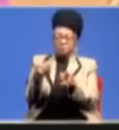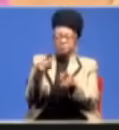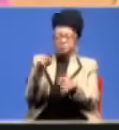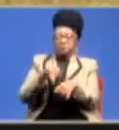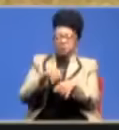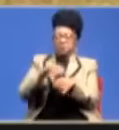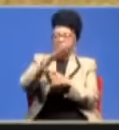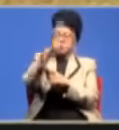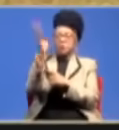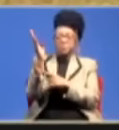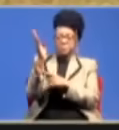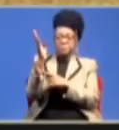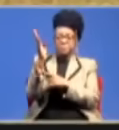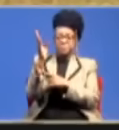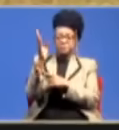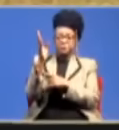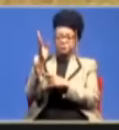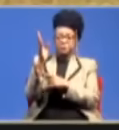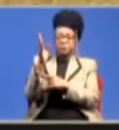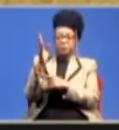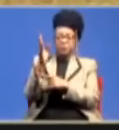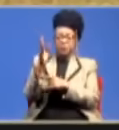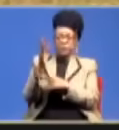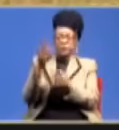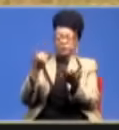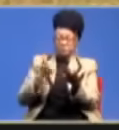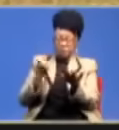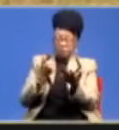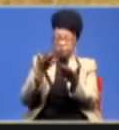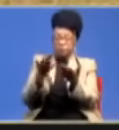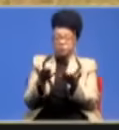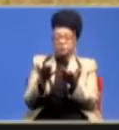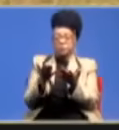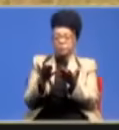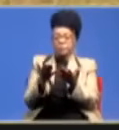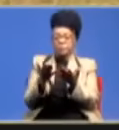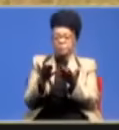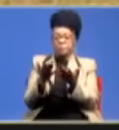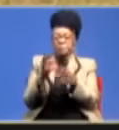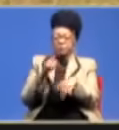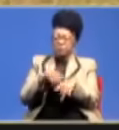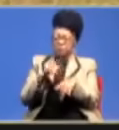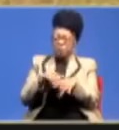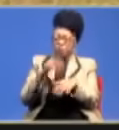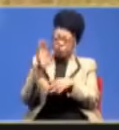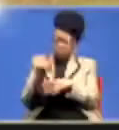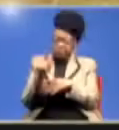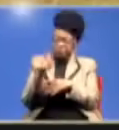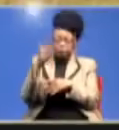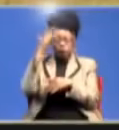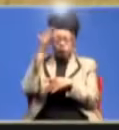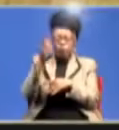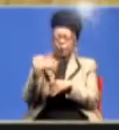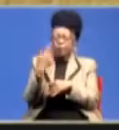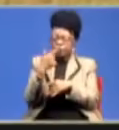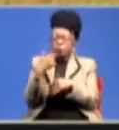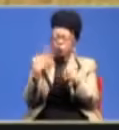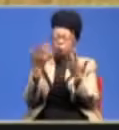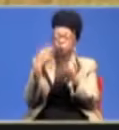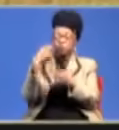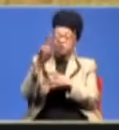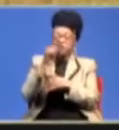day. Msichana alikuwa anaongea, alikuwa anajaribu kuongea. Alokera, unajua ni nani ama umeona ni